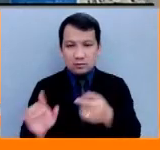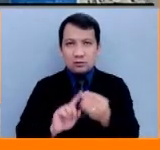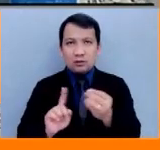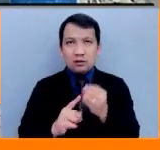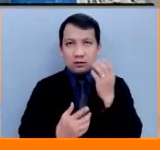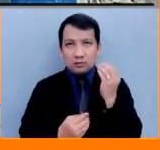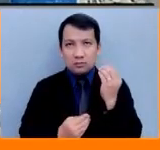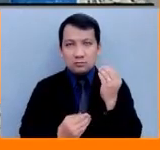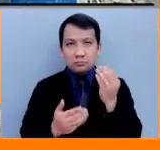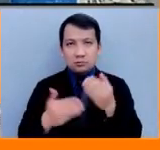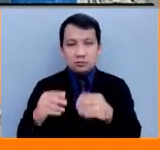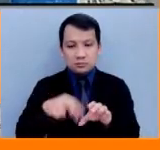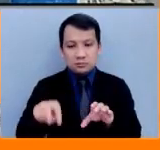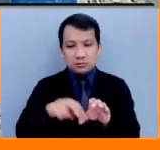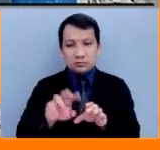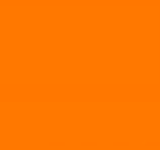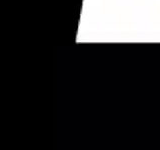yung mga pasahero dyan?